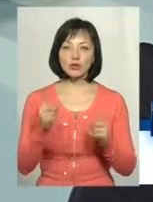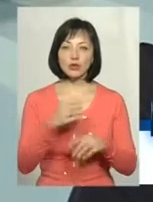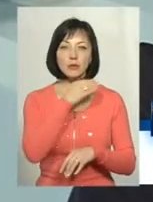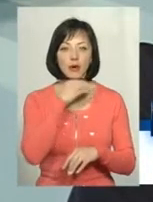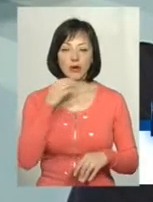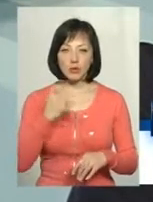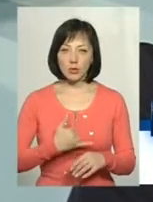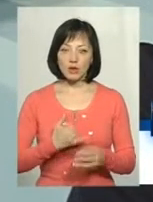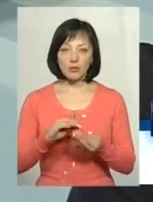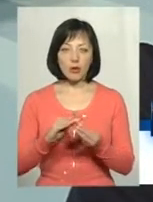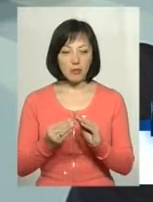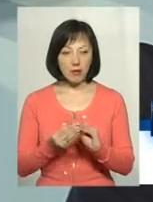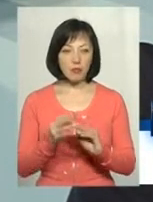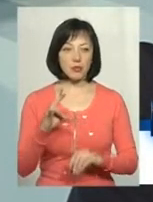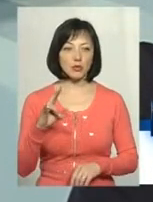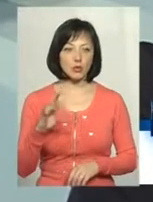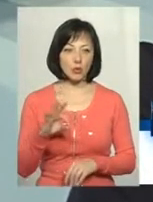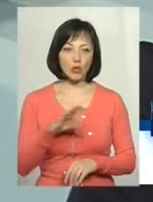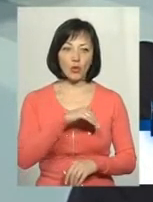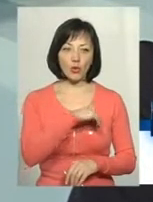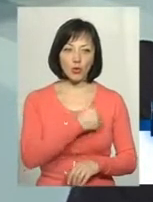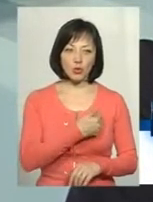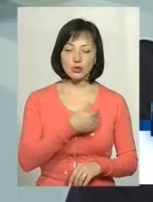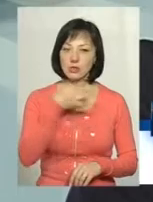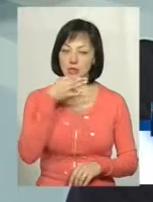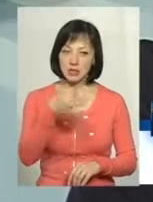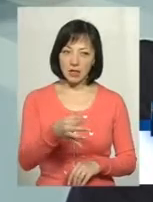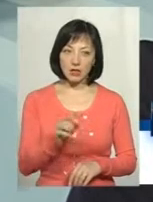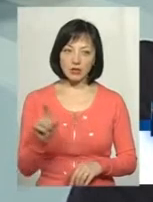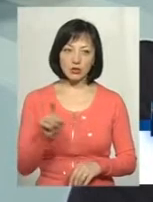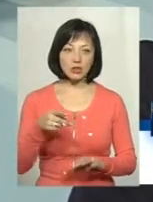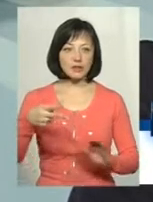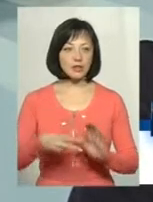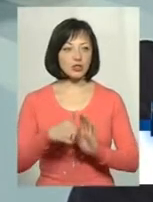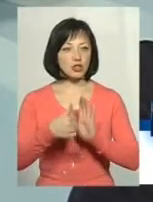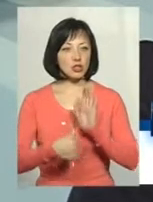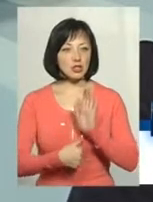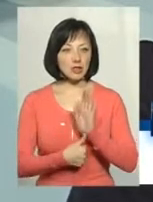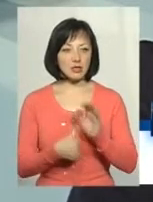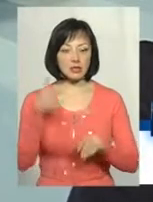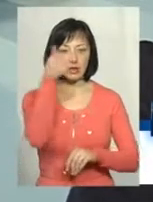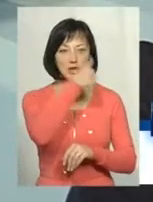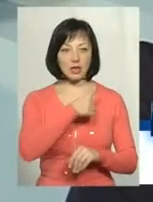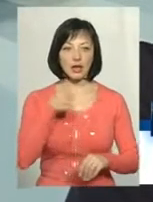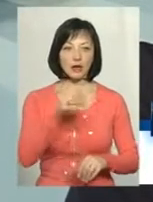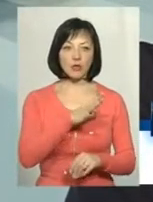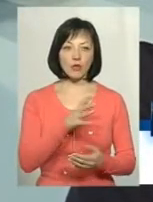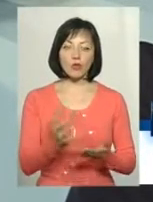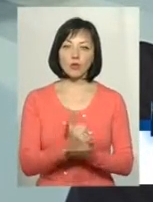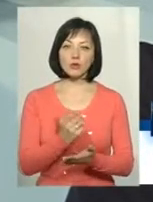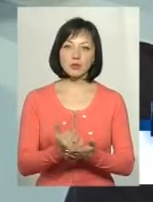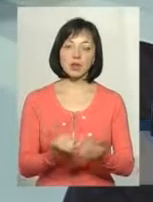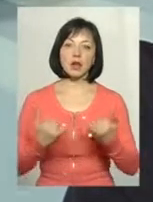в нас проблем. Але разом з тим хочу сказати, що 2016 рік був успішним для